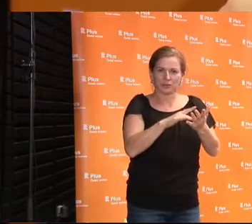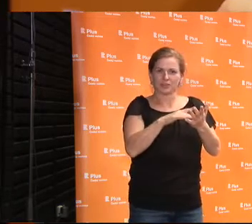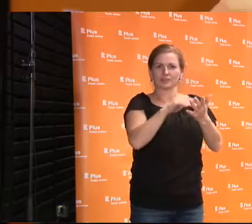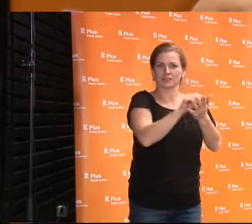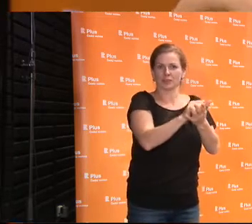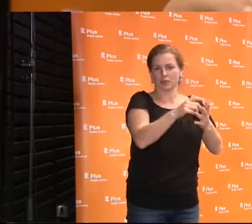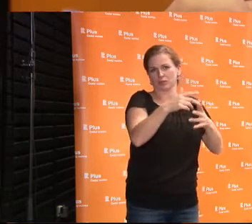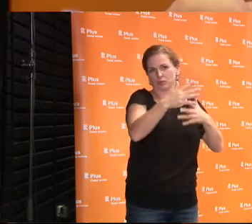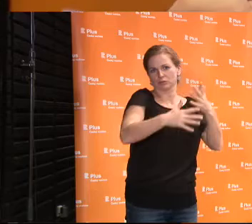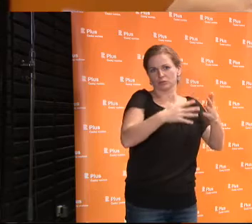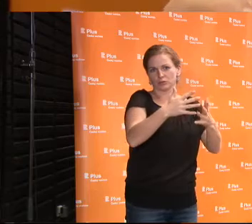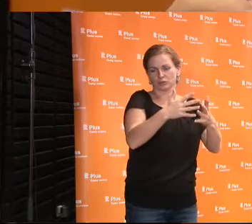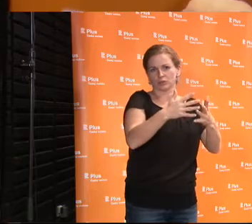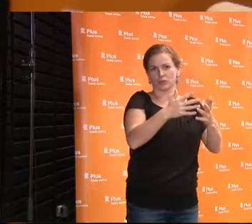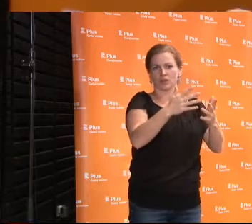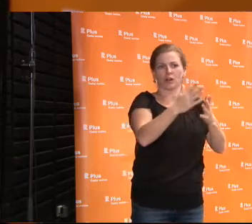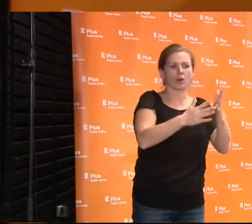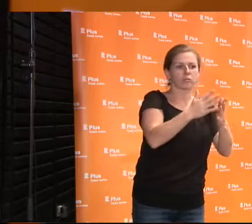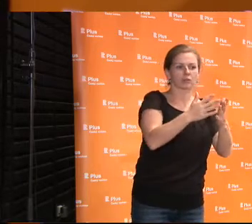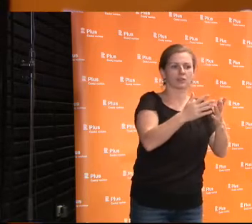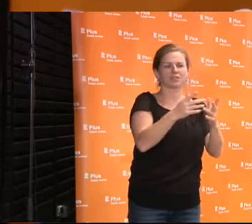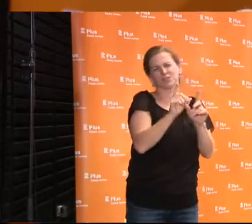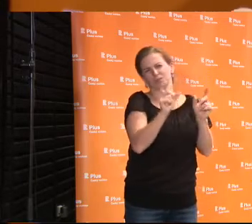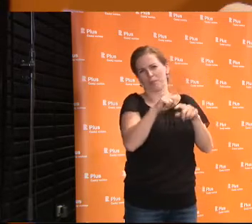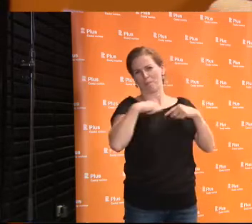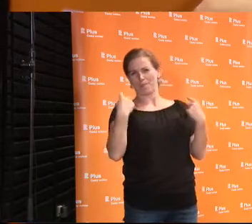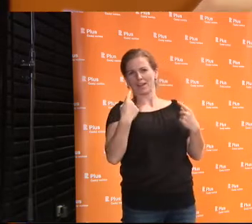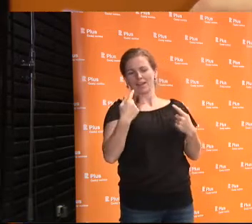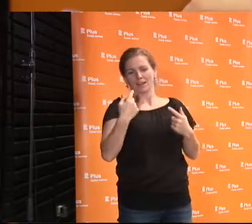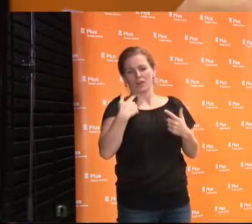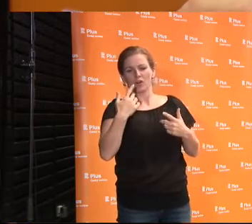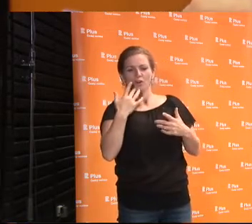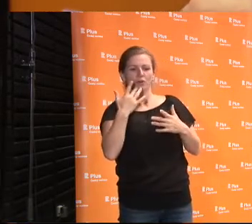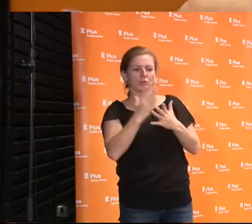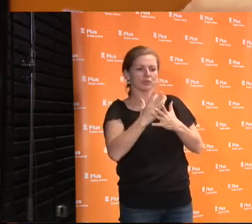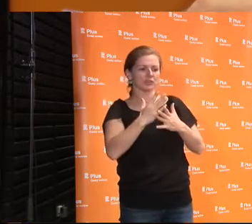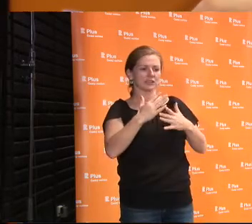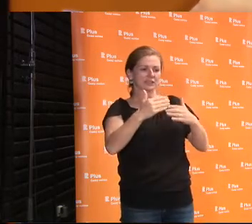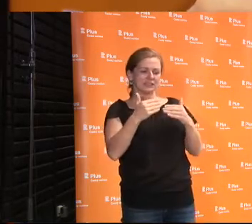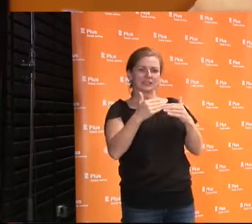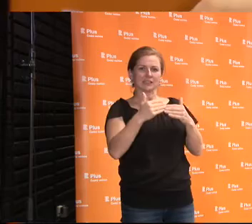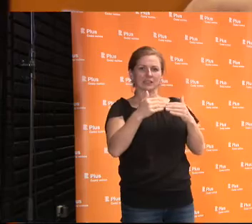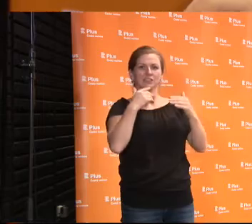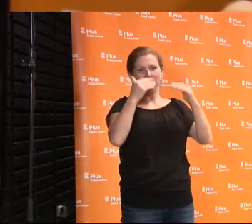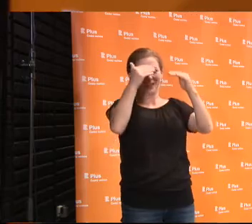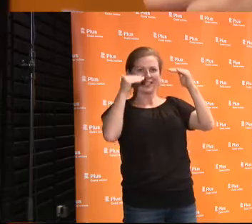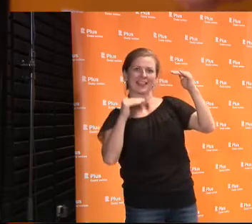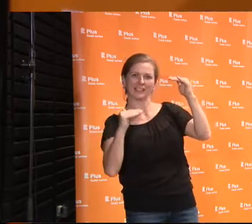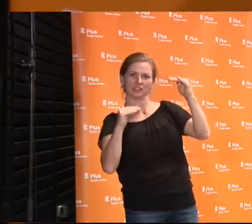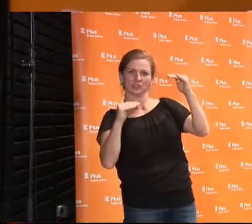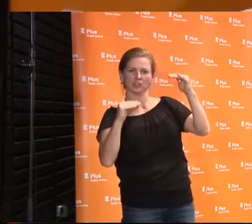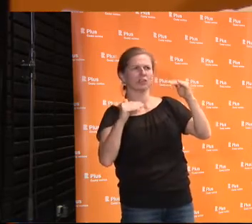nezachytili, protože jsme svým ekonomickým vývojem zachyceni, bych řekl, o jedno patro níže